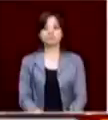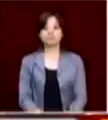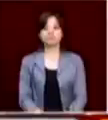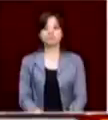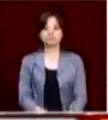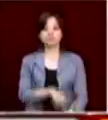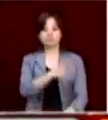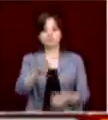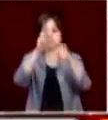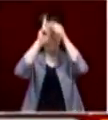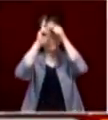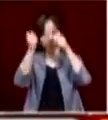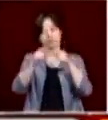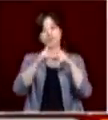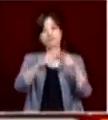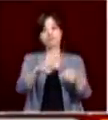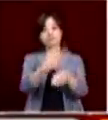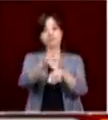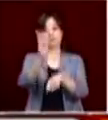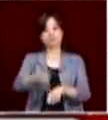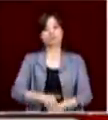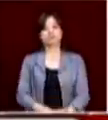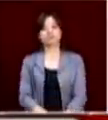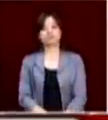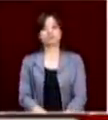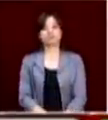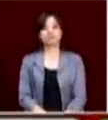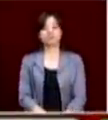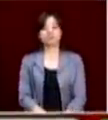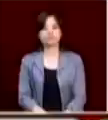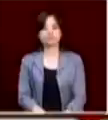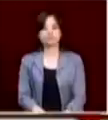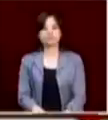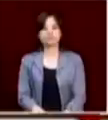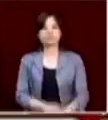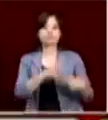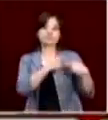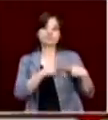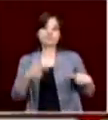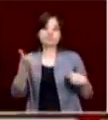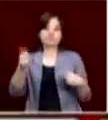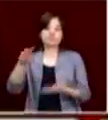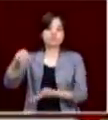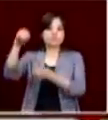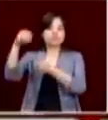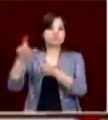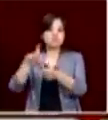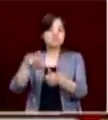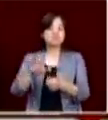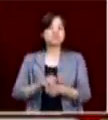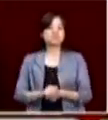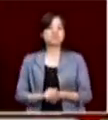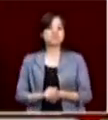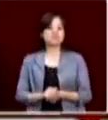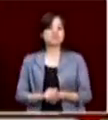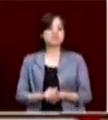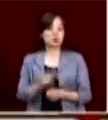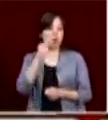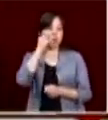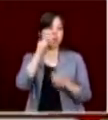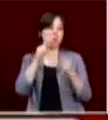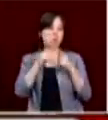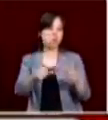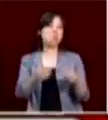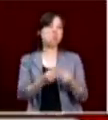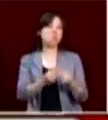许信良先生，请回答，时间2分30秒。 这蔡委员这个问题，确实是足困难回答的